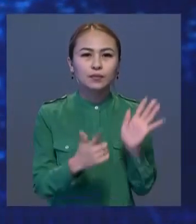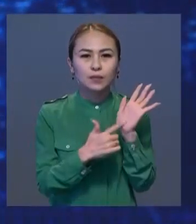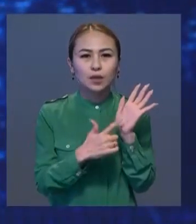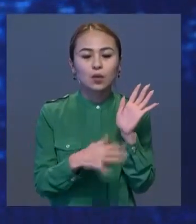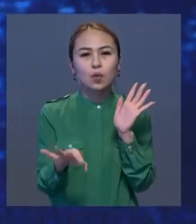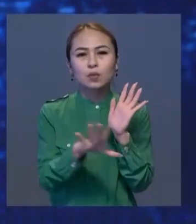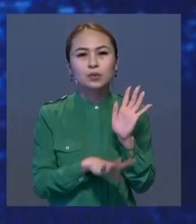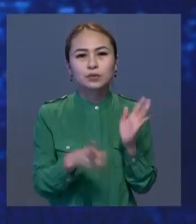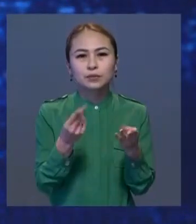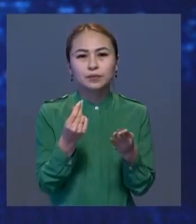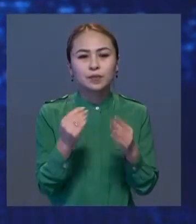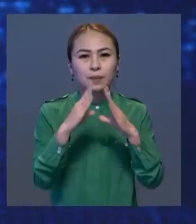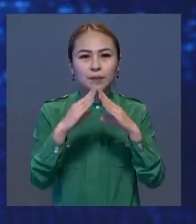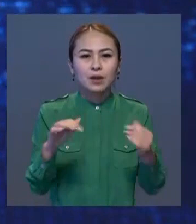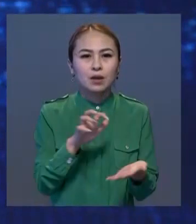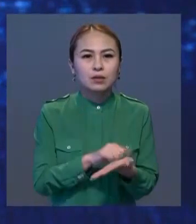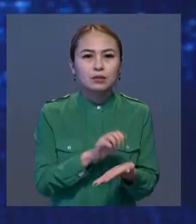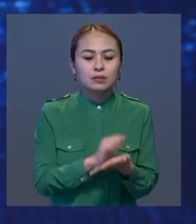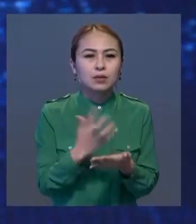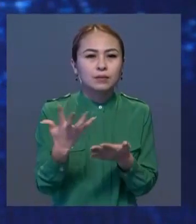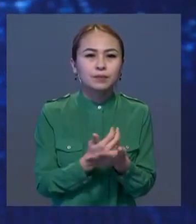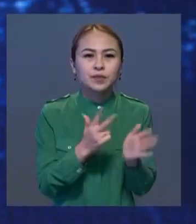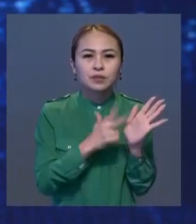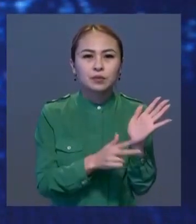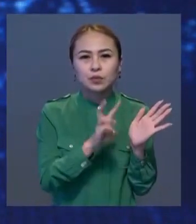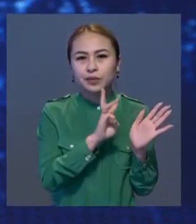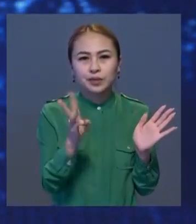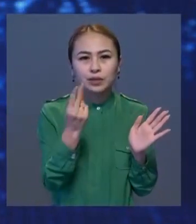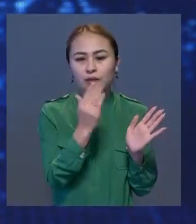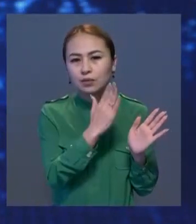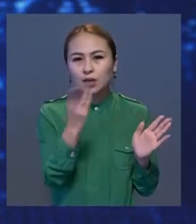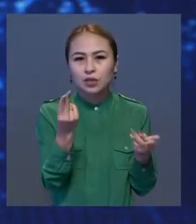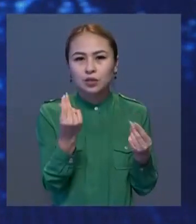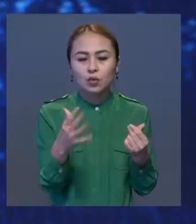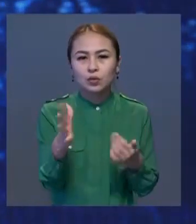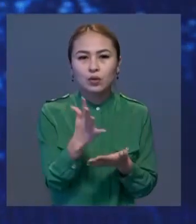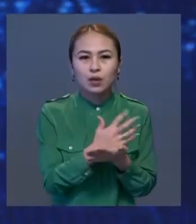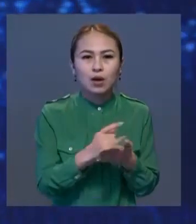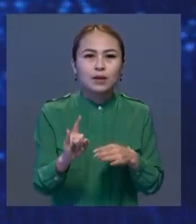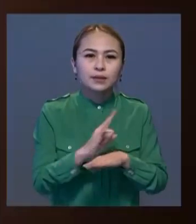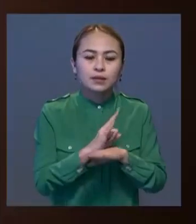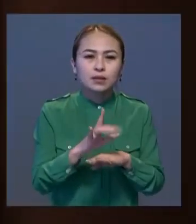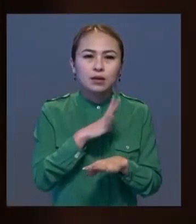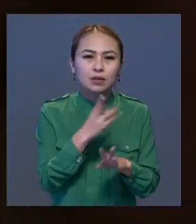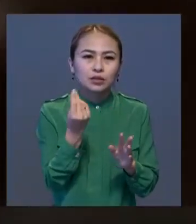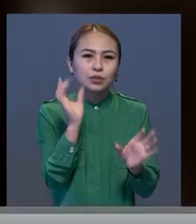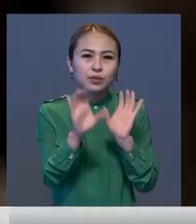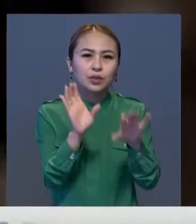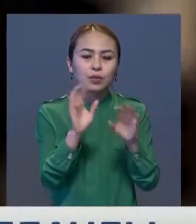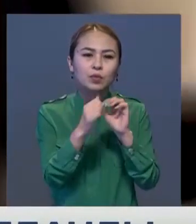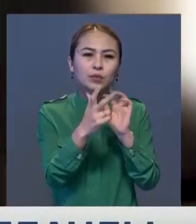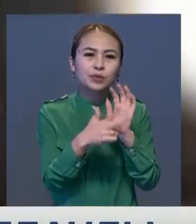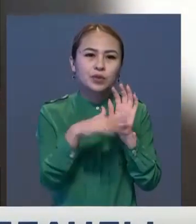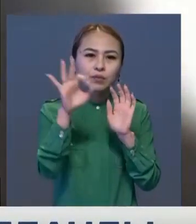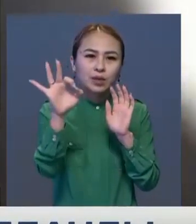Қарағанды облысында қаржы пирамидасымен айналысқандар анықталды. Олар 80 миллион теңгеден астам қаржыны қолды қылған. Алаяқтар салған ақшының